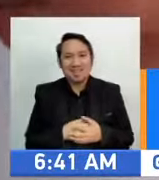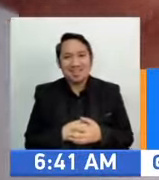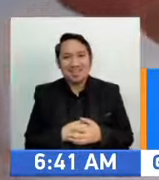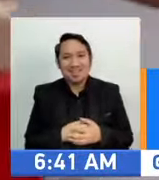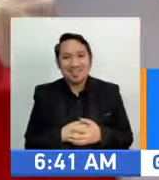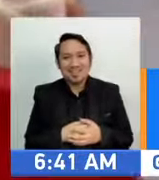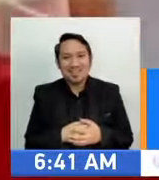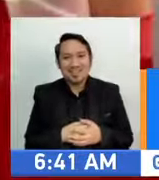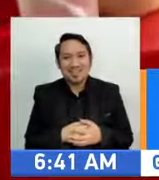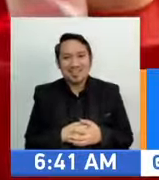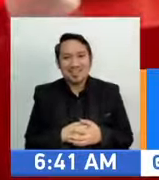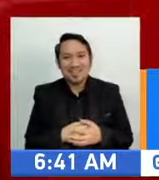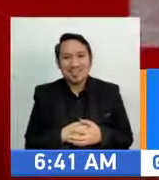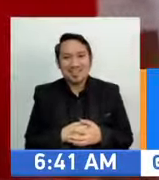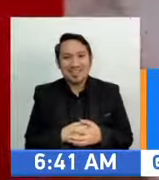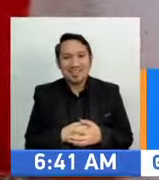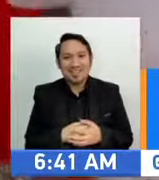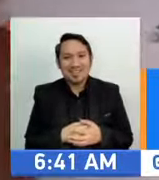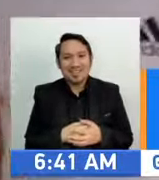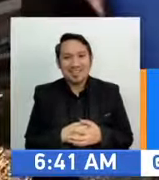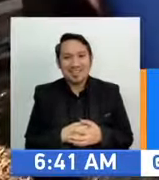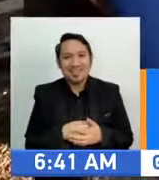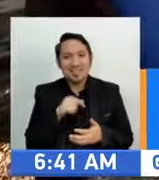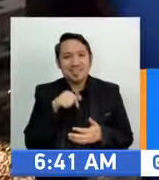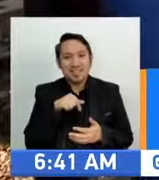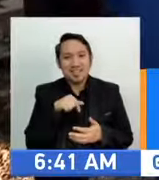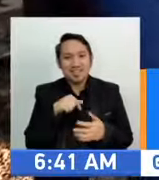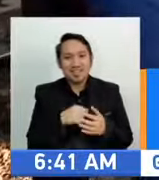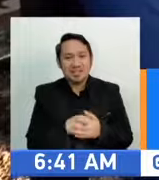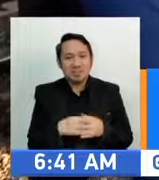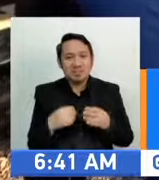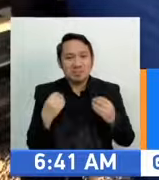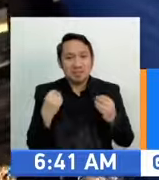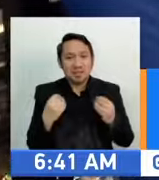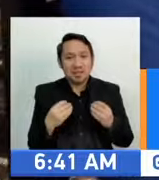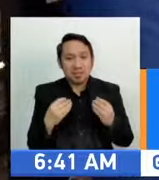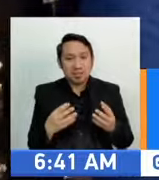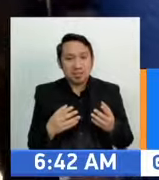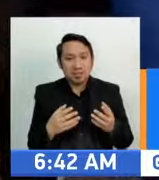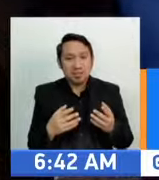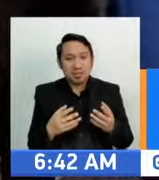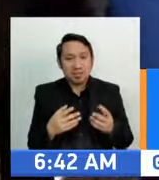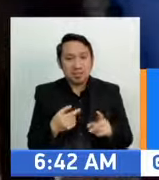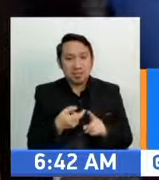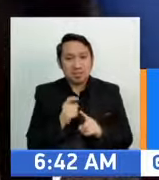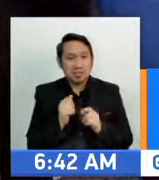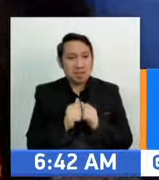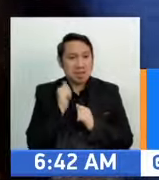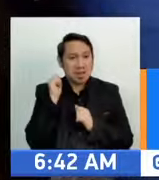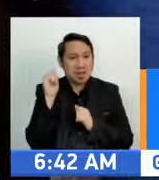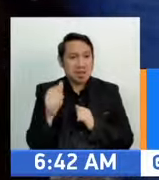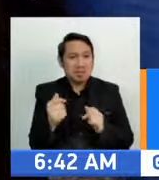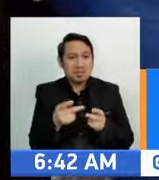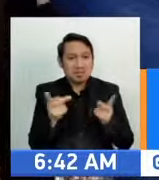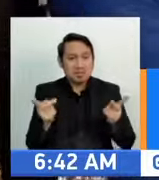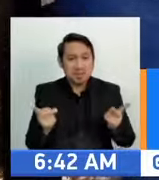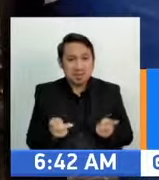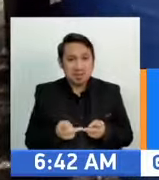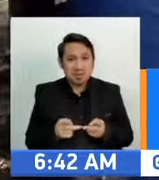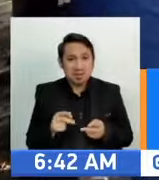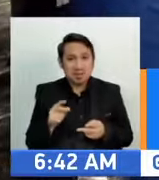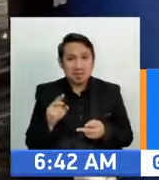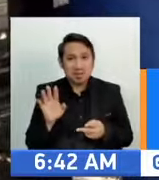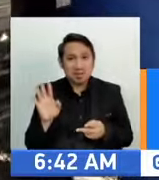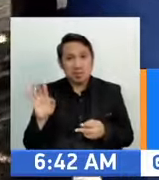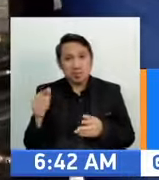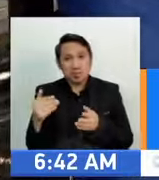nila. So kasi dito talaga, Sir Chief, marami talagang dumadayo na galing sa malalayong lugar. Sa Sir Villamor, so medyo may kalapitan pa no Pasay,